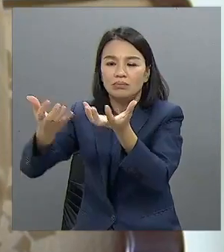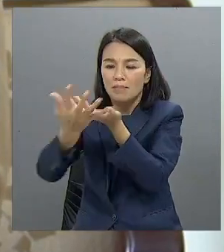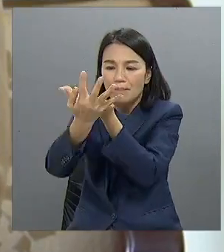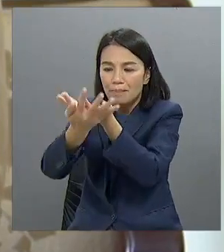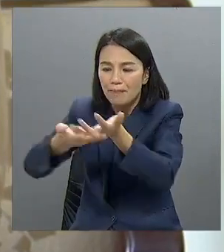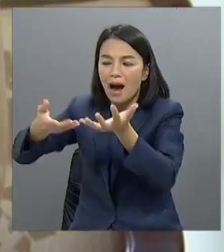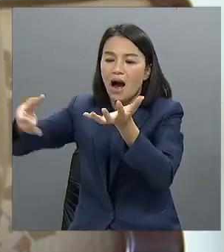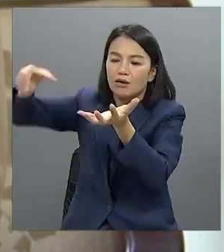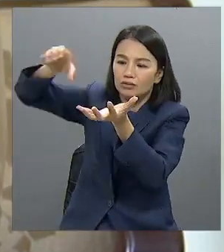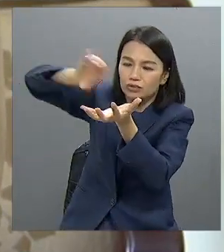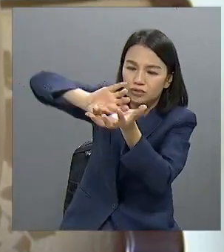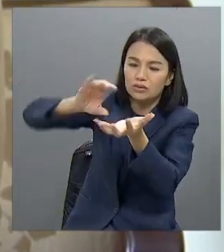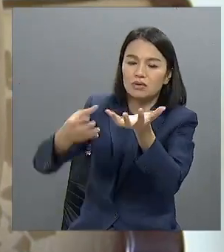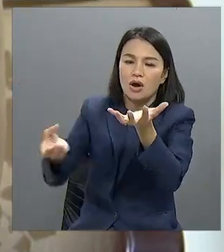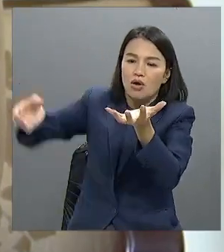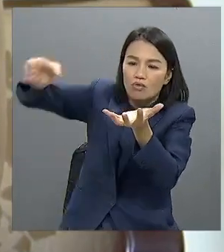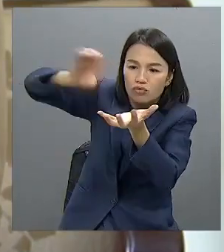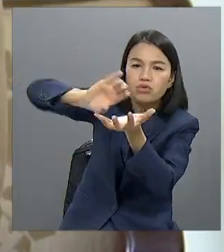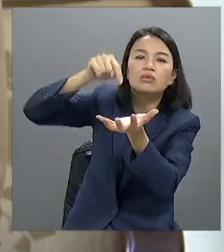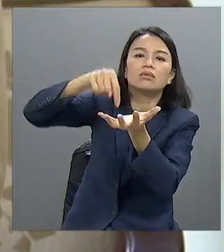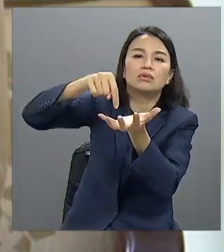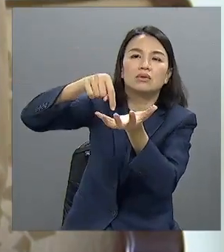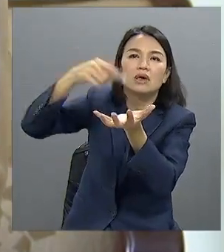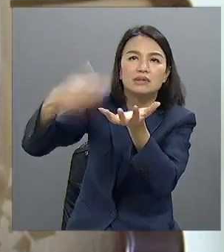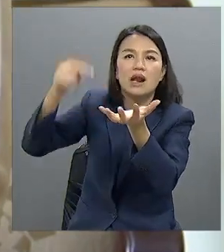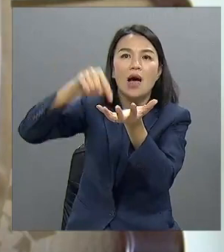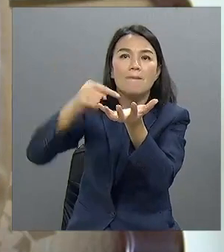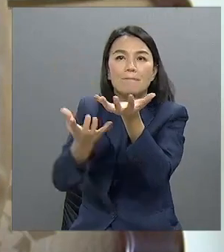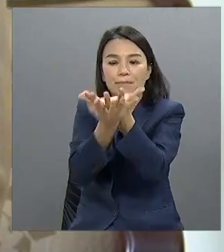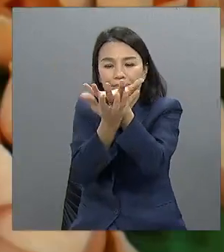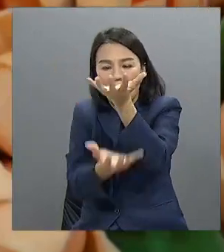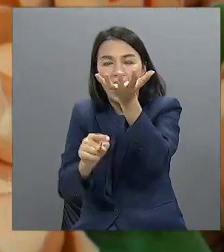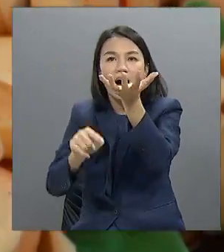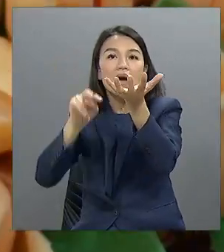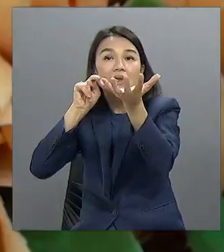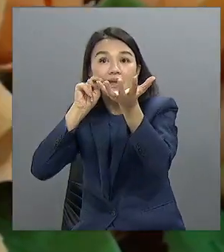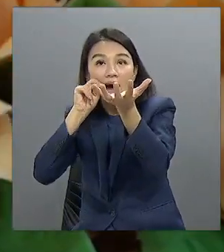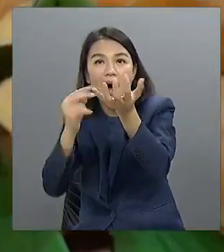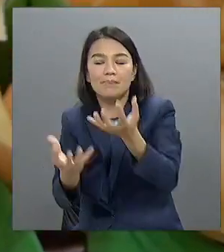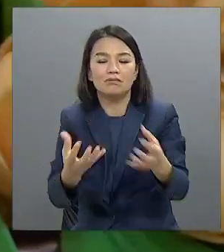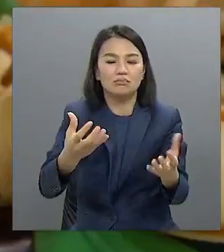นะคะแล้วก็ใช้ต้มกับผ่านต้ม